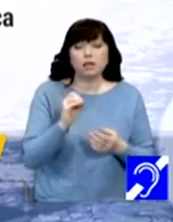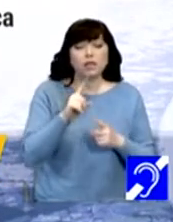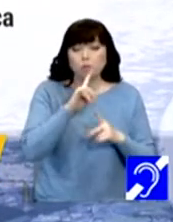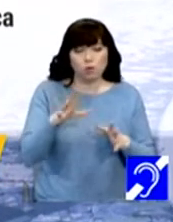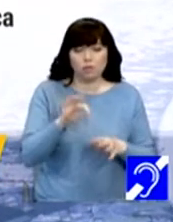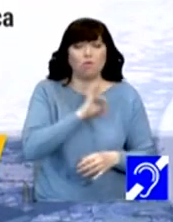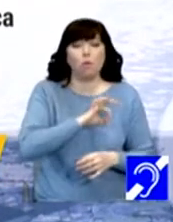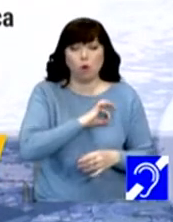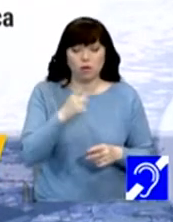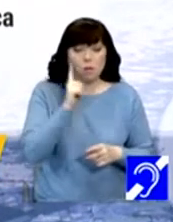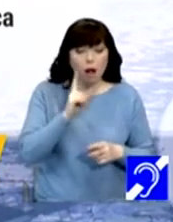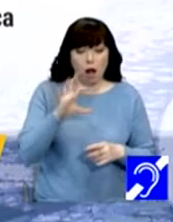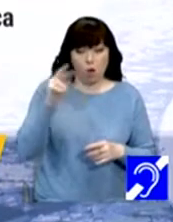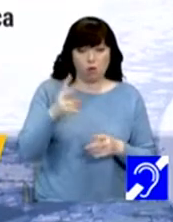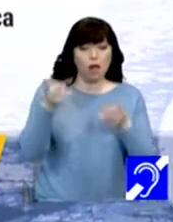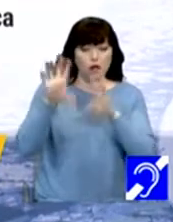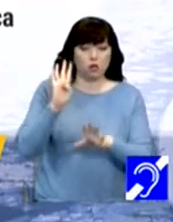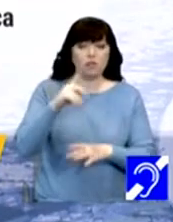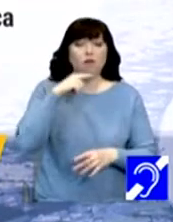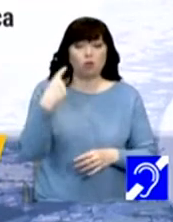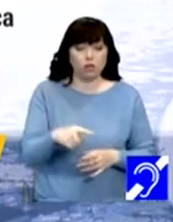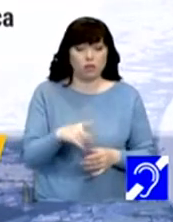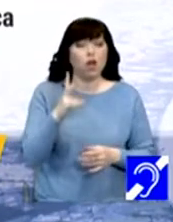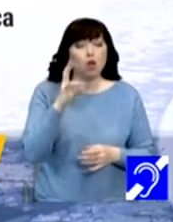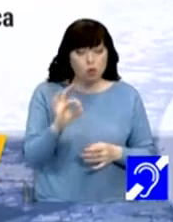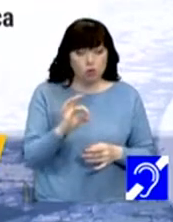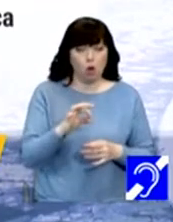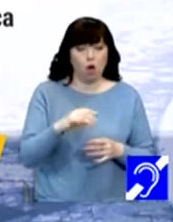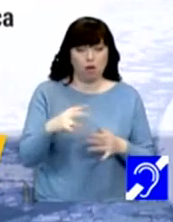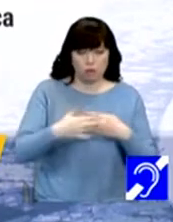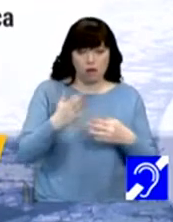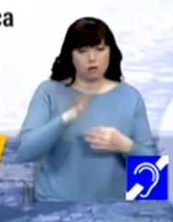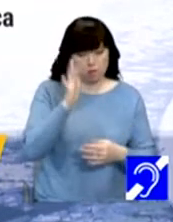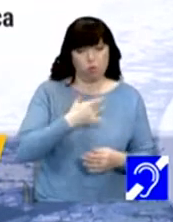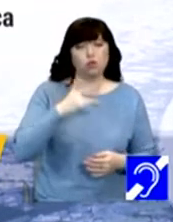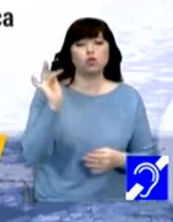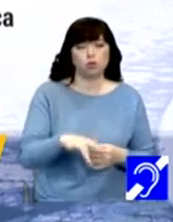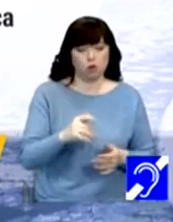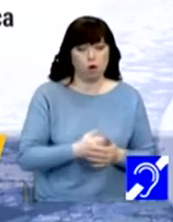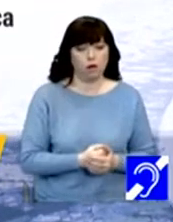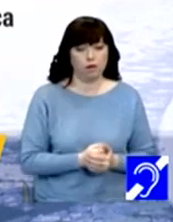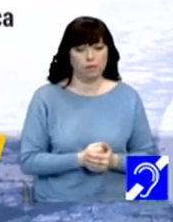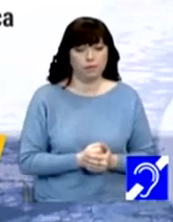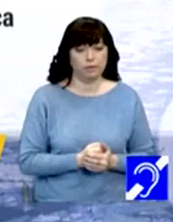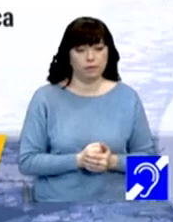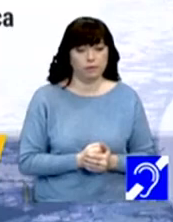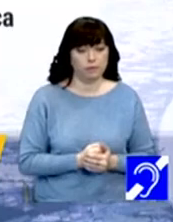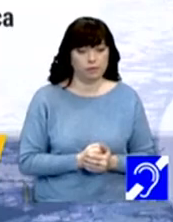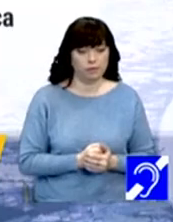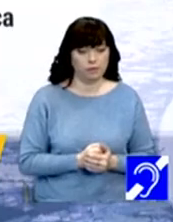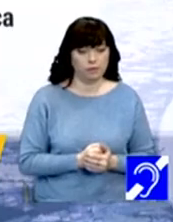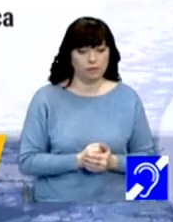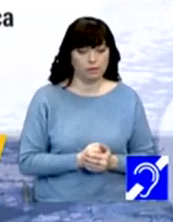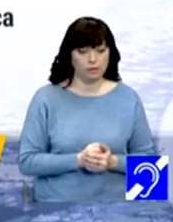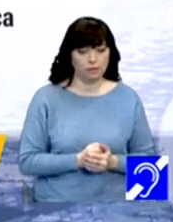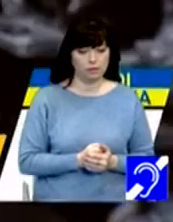Rusia, dar libertatea sa de mișcare internațională va fi sever restricționată, a spus Carla Del Ponte într-un interviu acordat